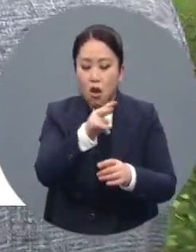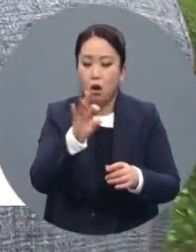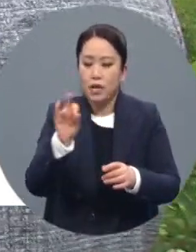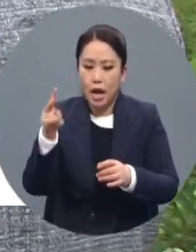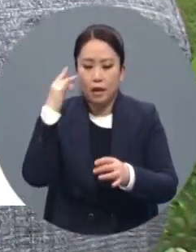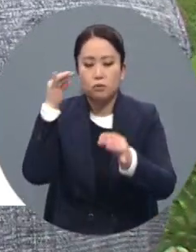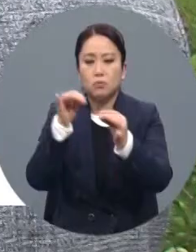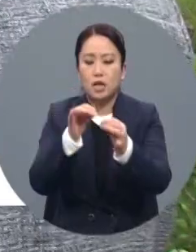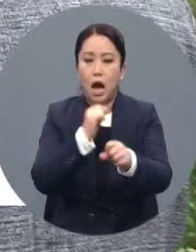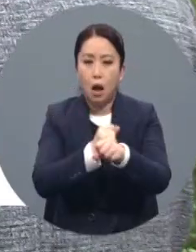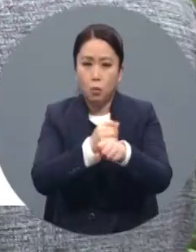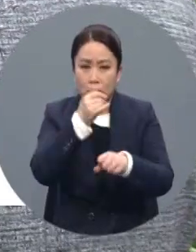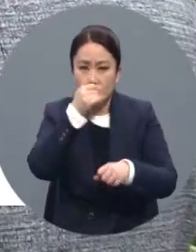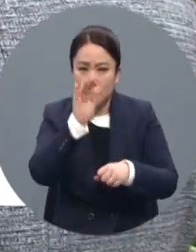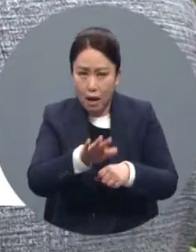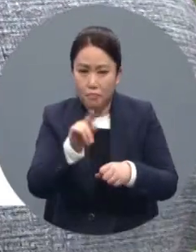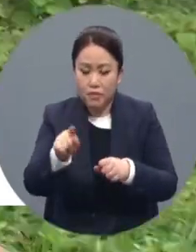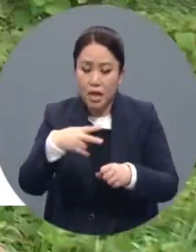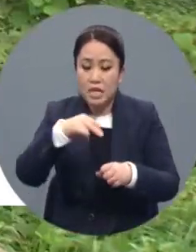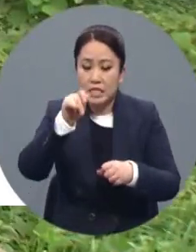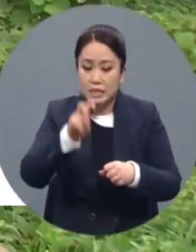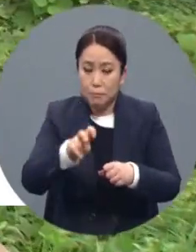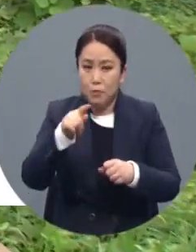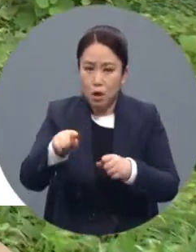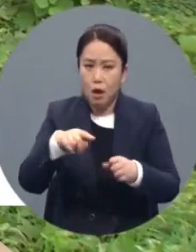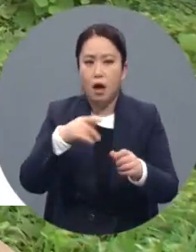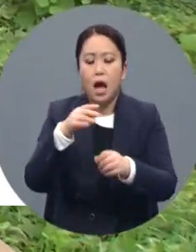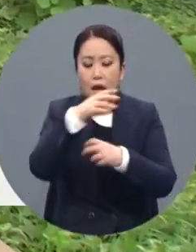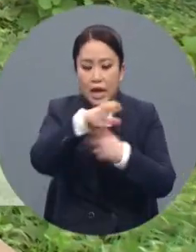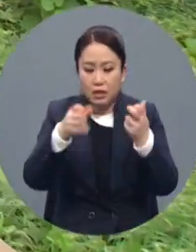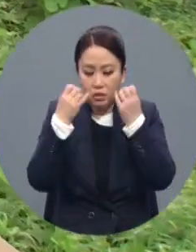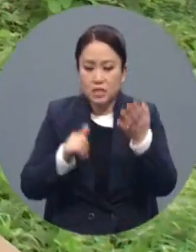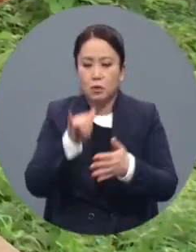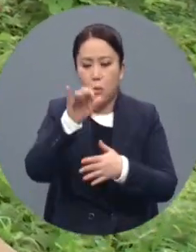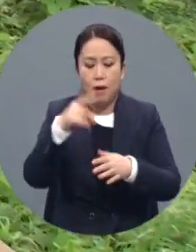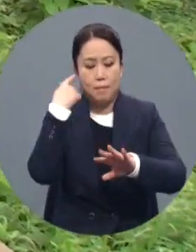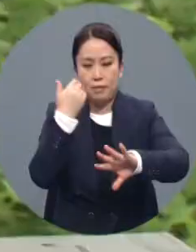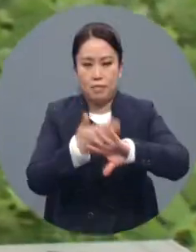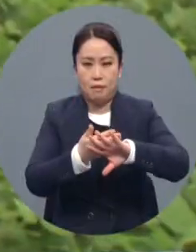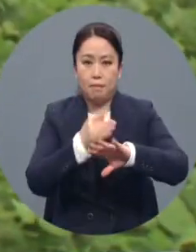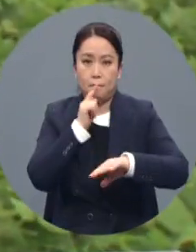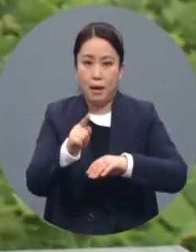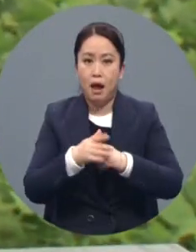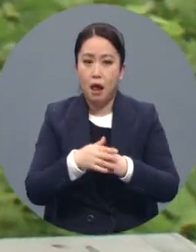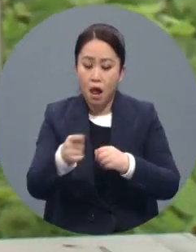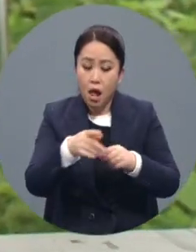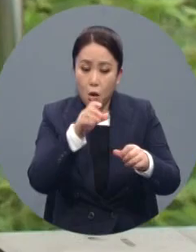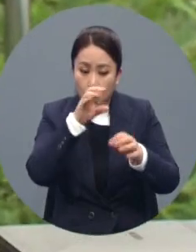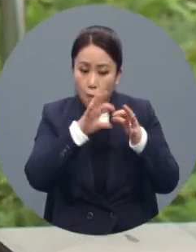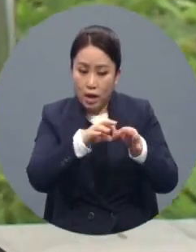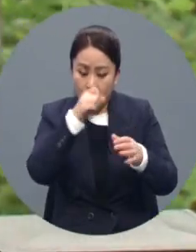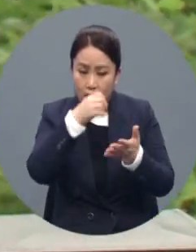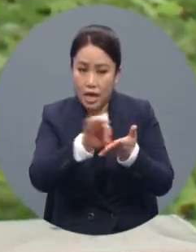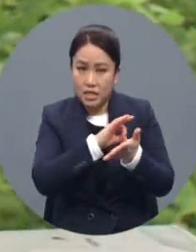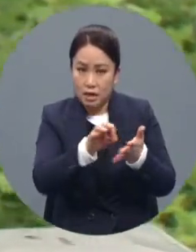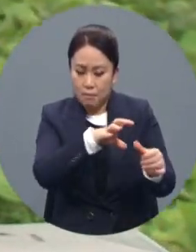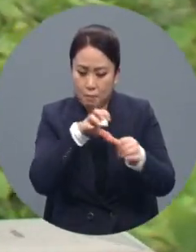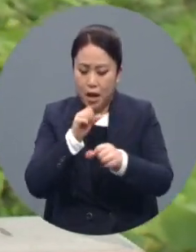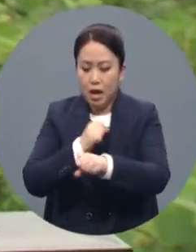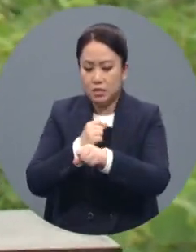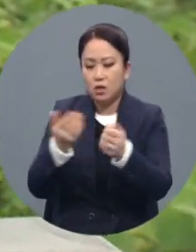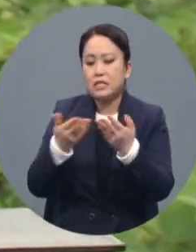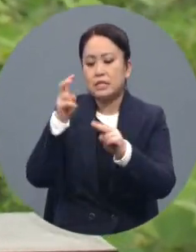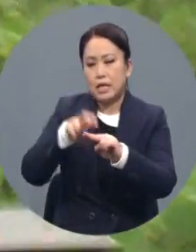대해 명확한 반대 입장을 밝히고 있습니다. 해당 예산을 일자리 창출에 써야 한다는 주장입니다.